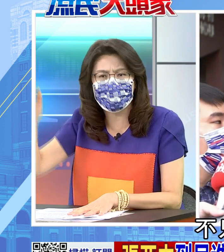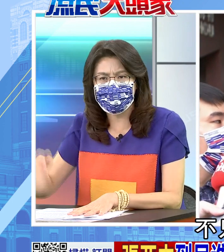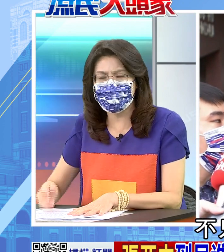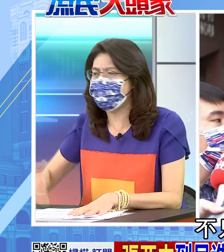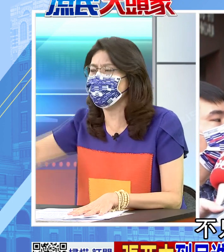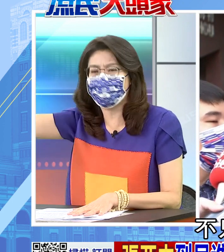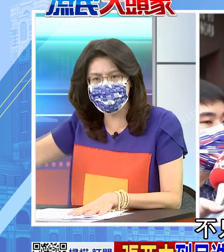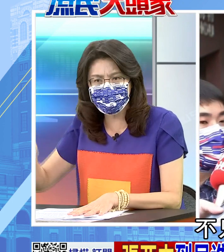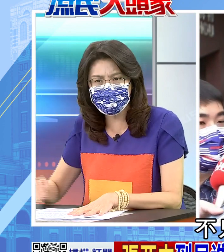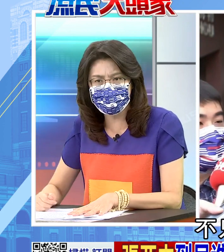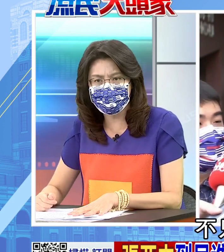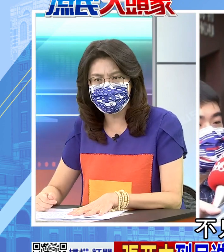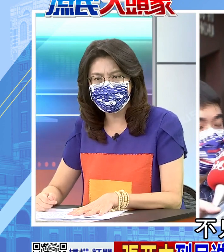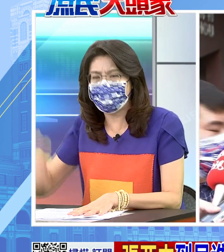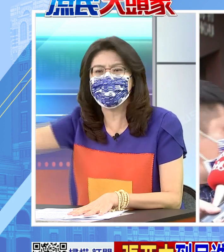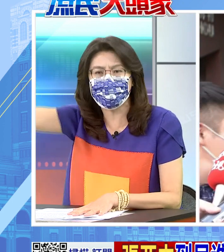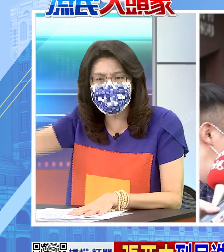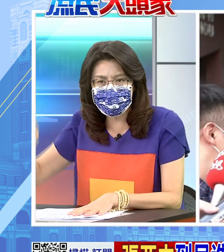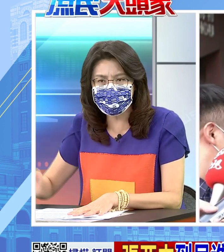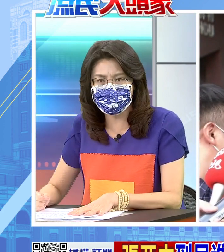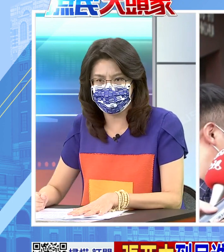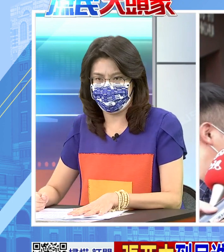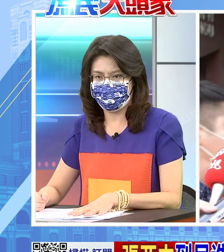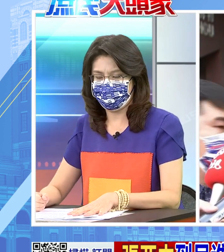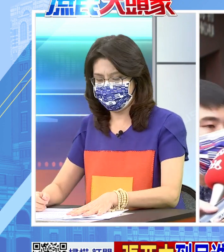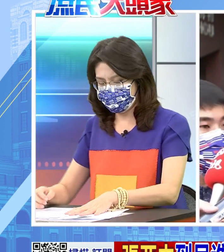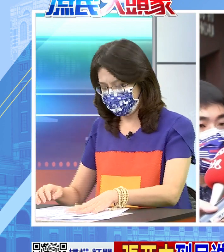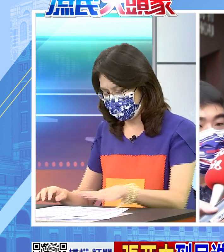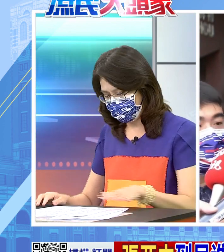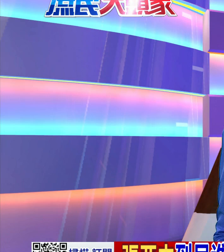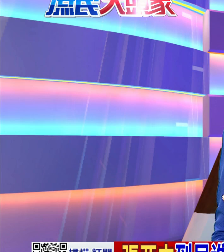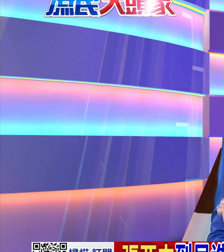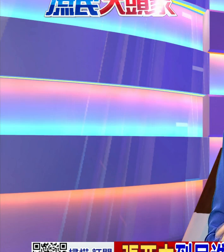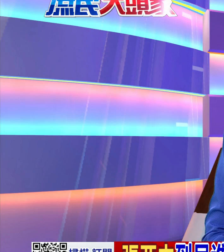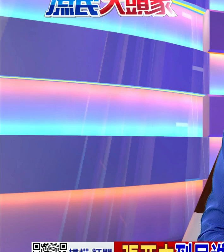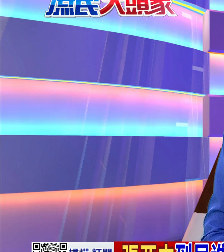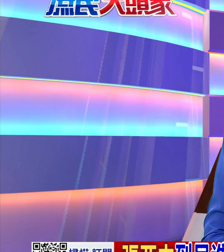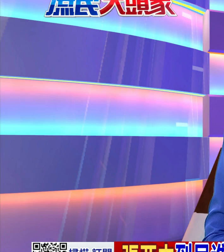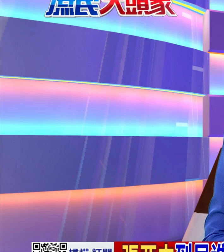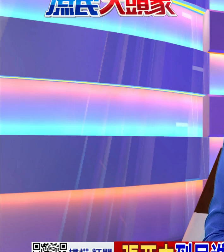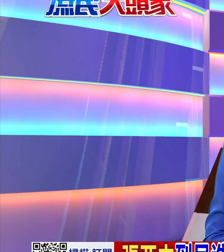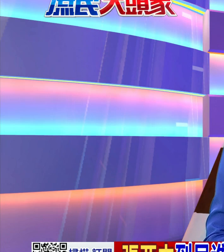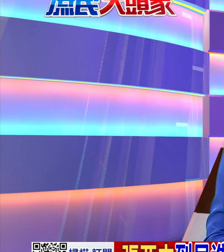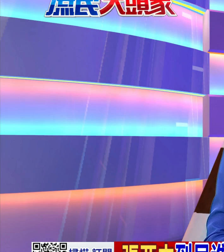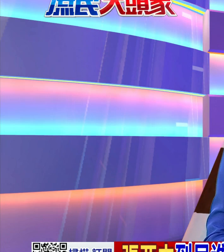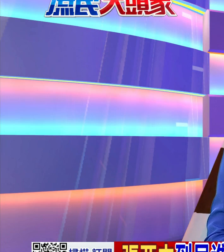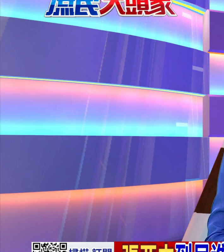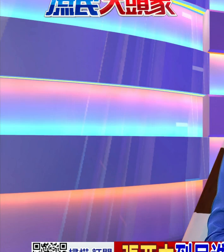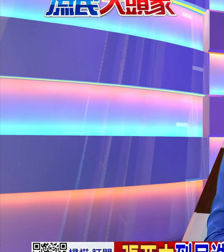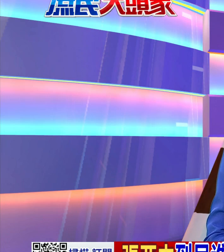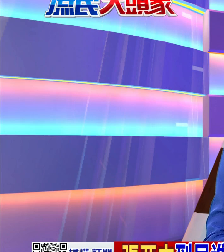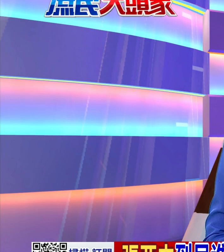不止北京，还有华盛顿呢，还有东京呢。 傅委员怎么看？